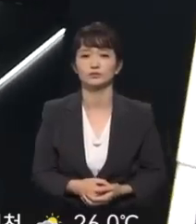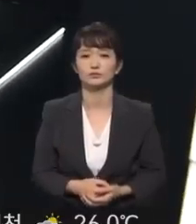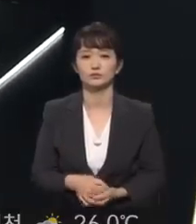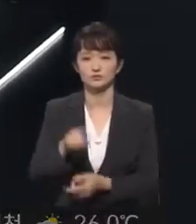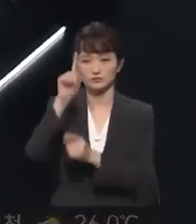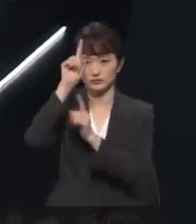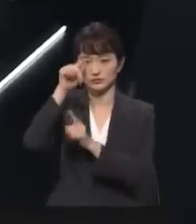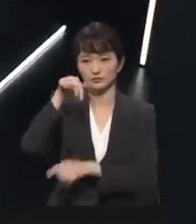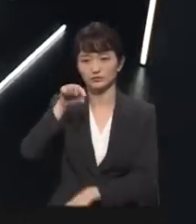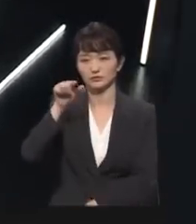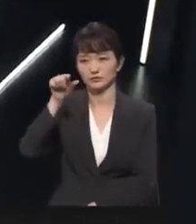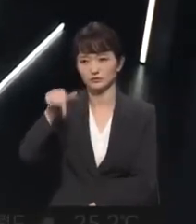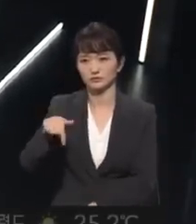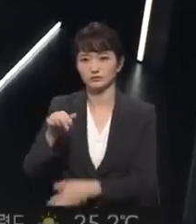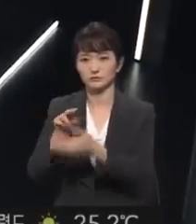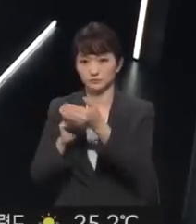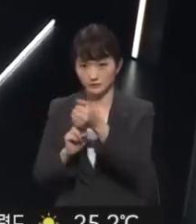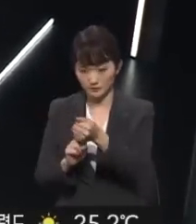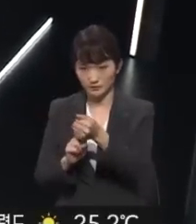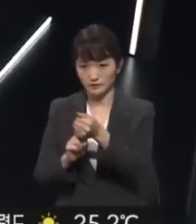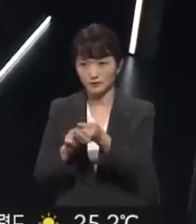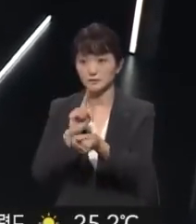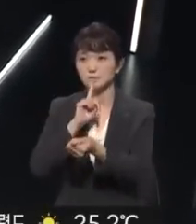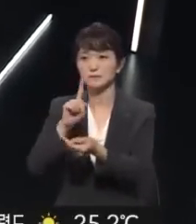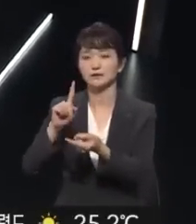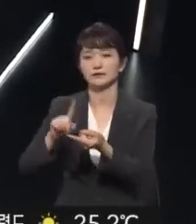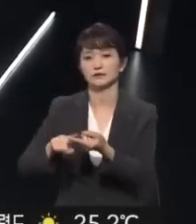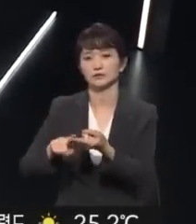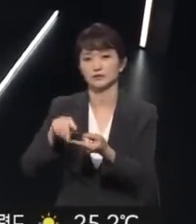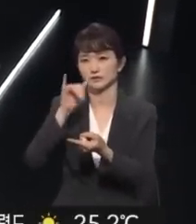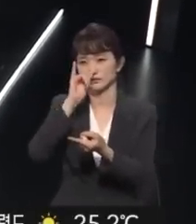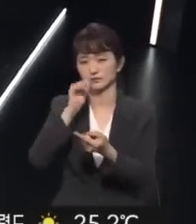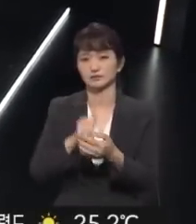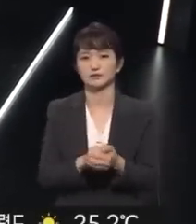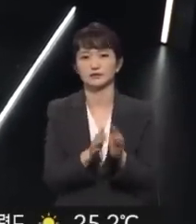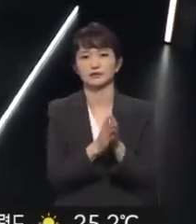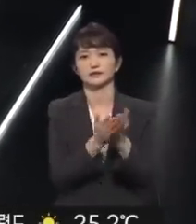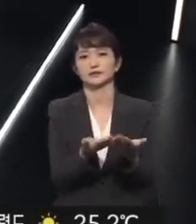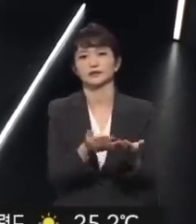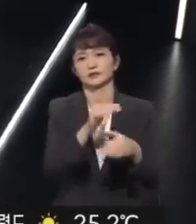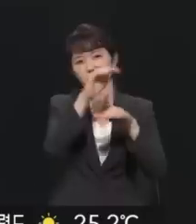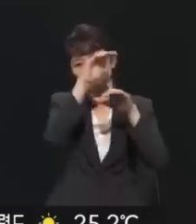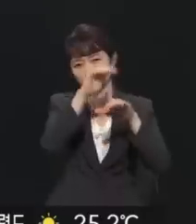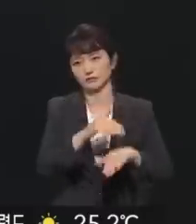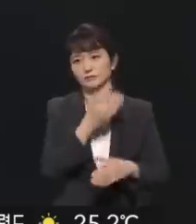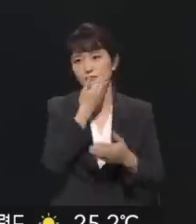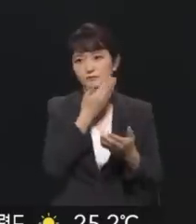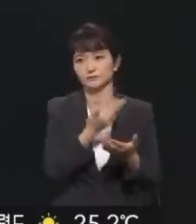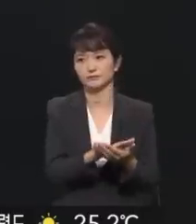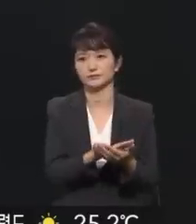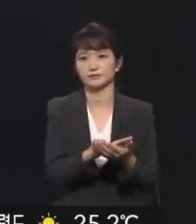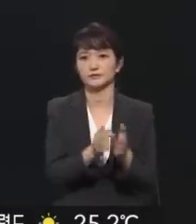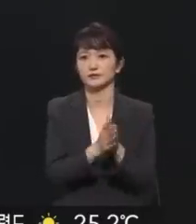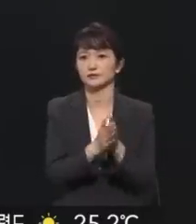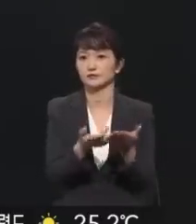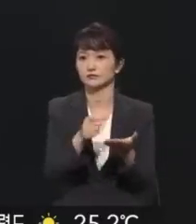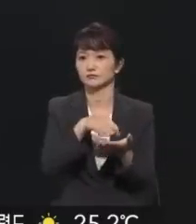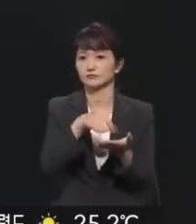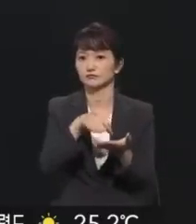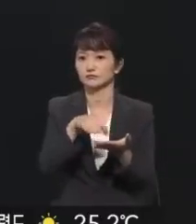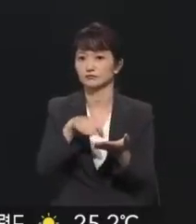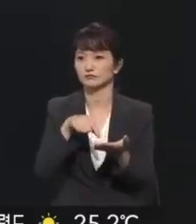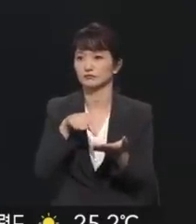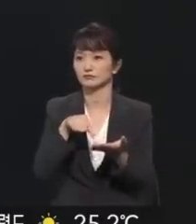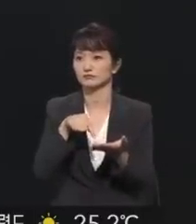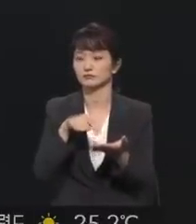것이라는 예상 뭐 폰이 공언한 바 대로 하는 것이 하나 있고 이제 책 내용이 좀 중요할 것 같아요 책을 쓰겠다고 했는데 지금 사람들이